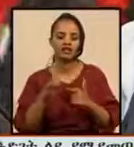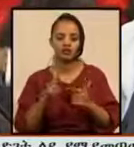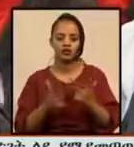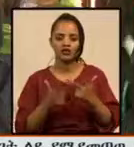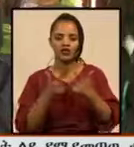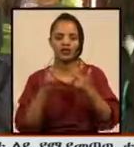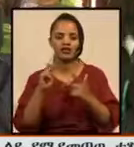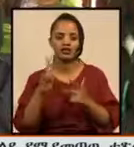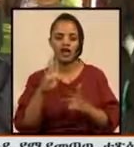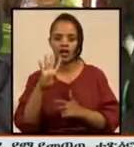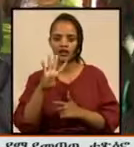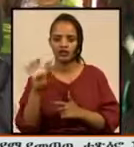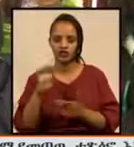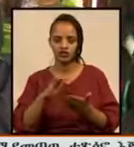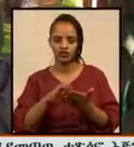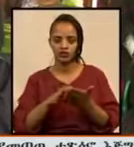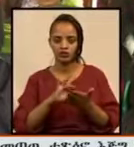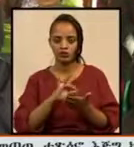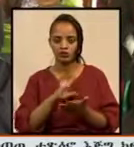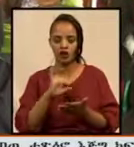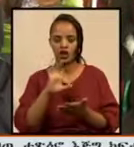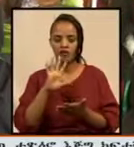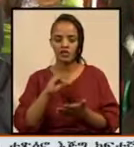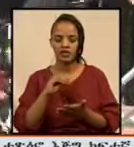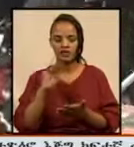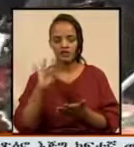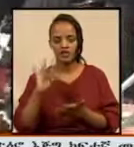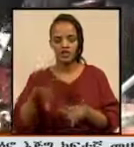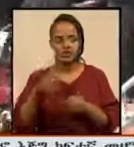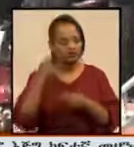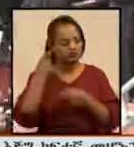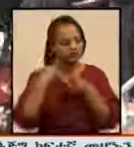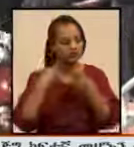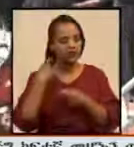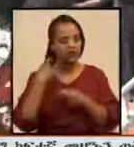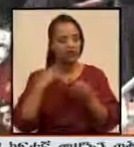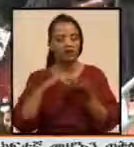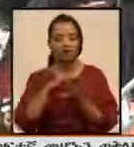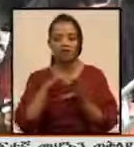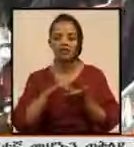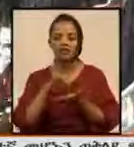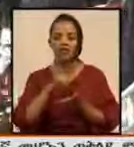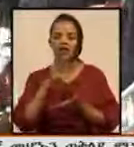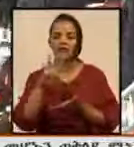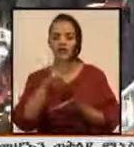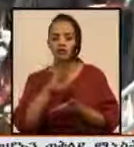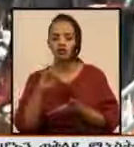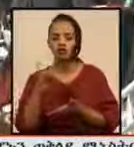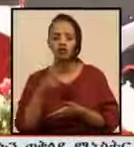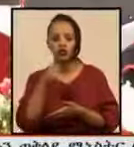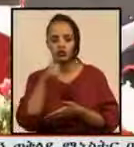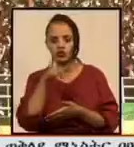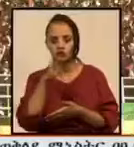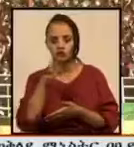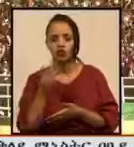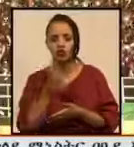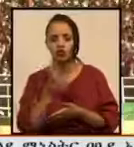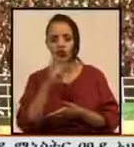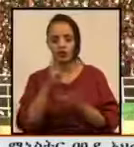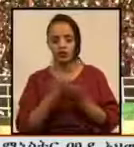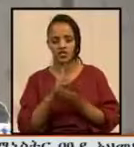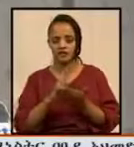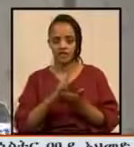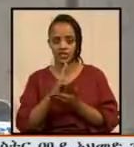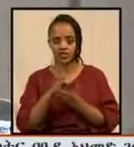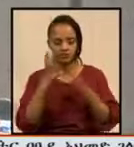ዲግሪ 4858 ተማሪዎች የተመረቁ ሲሆን ከተመራቂዎቹ መካከል 35% የሚሆኑት ሴቶች መሆናቸውን የአርባ ምንጭ